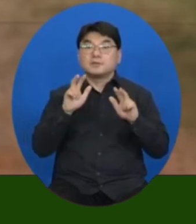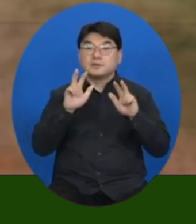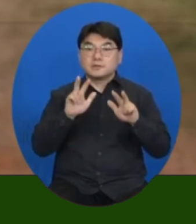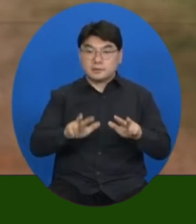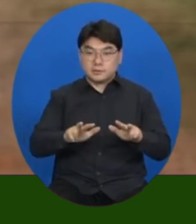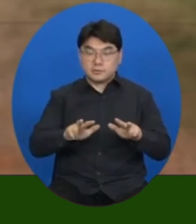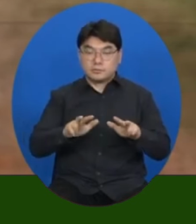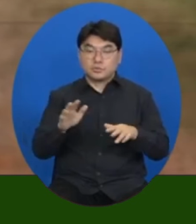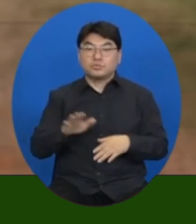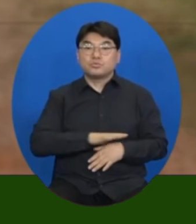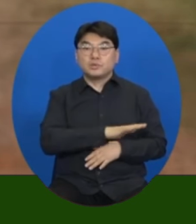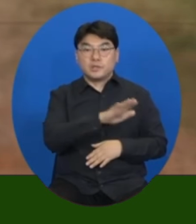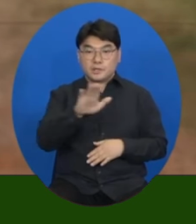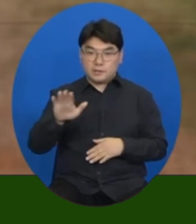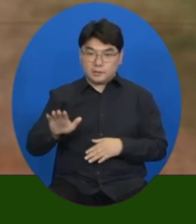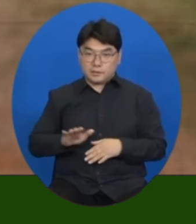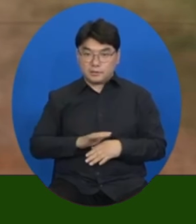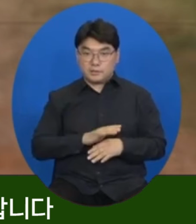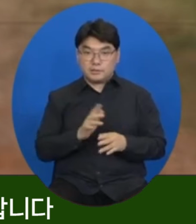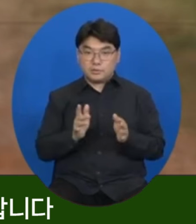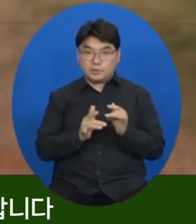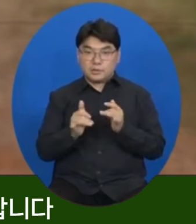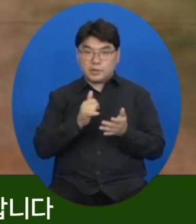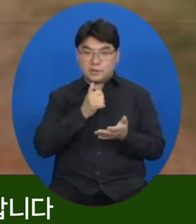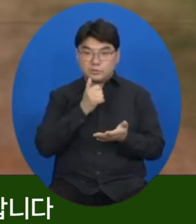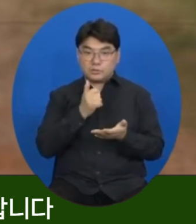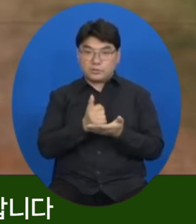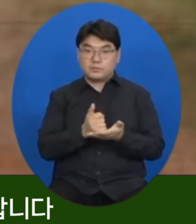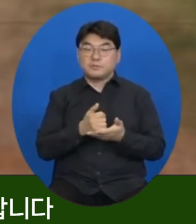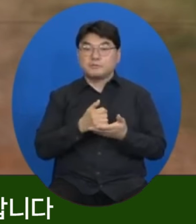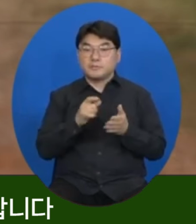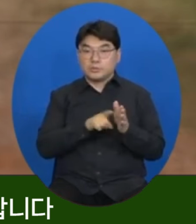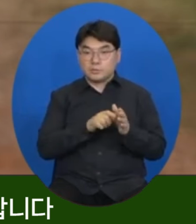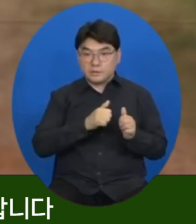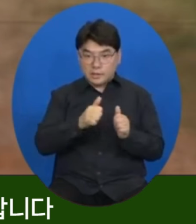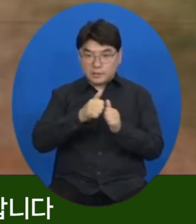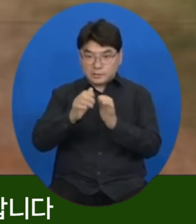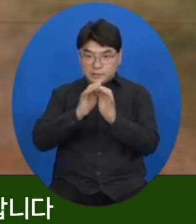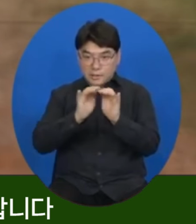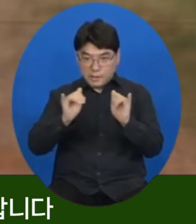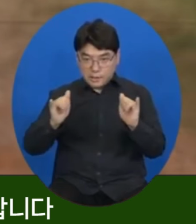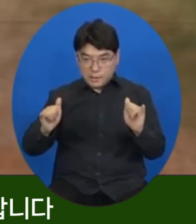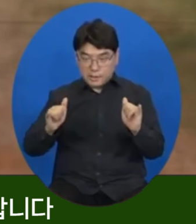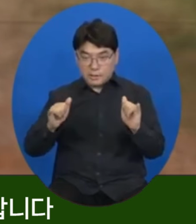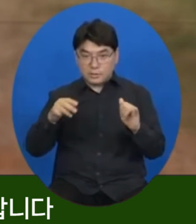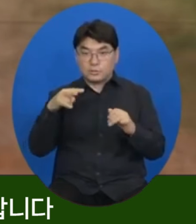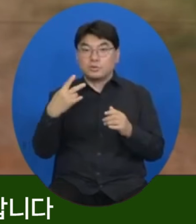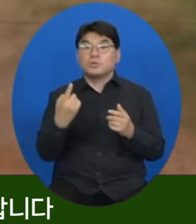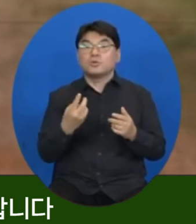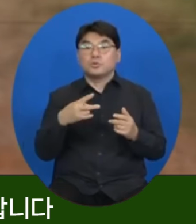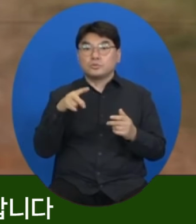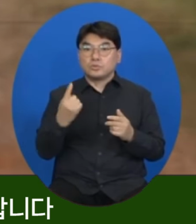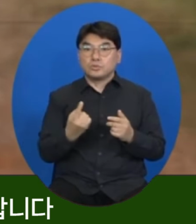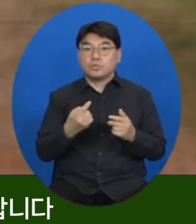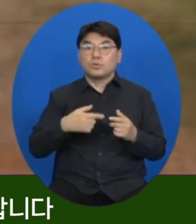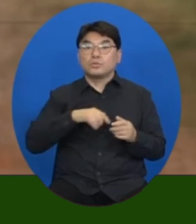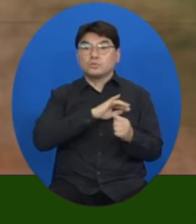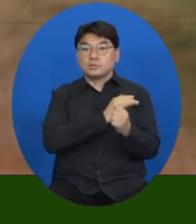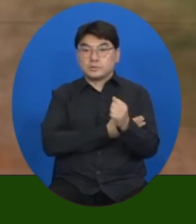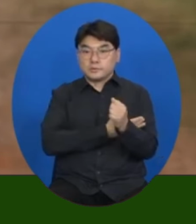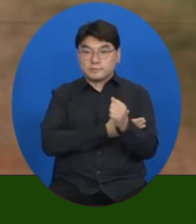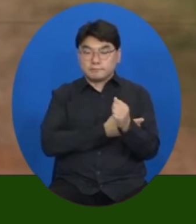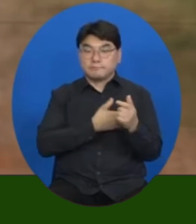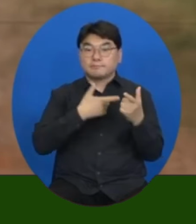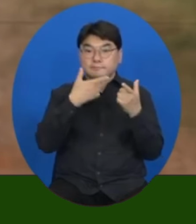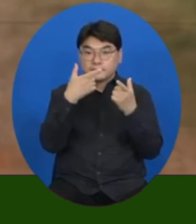지금 스를 나의 구주로 믿고 른 이들에게도 동일하게 나타나는 능력인 줄로 믿으시길 축복합니다